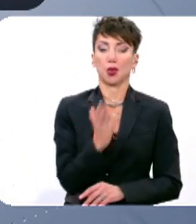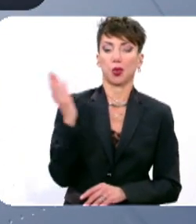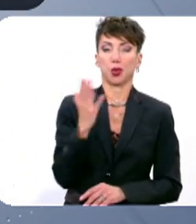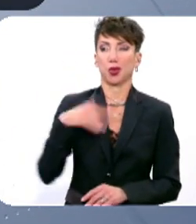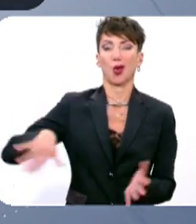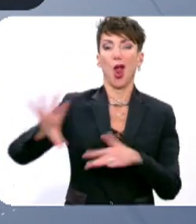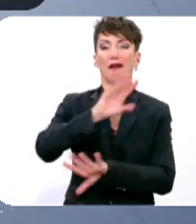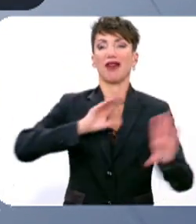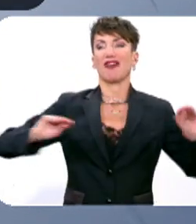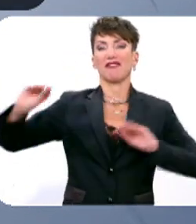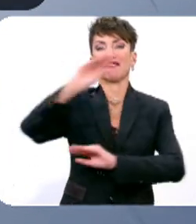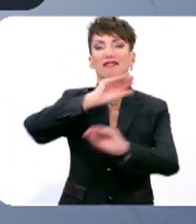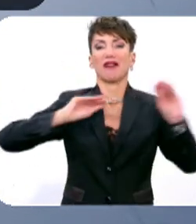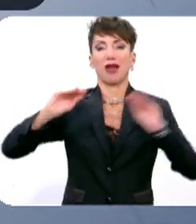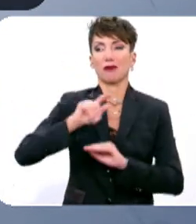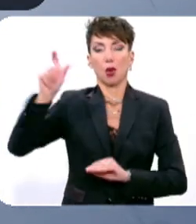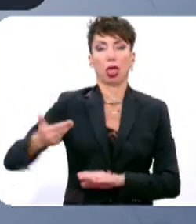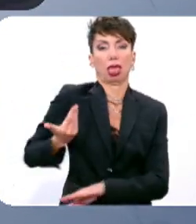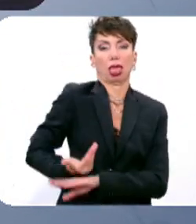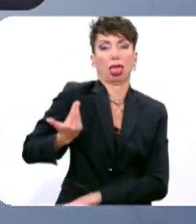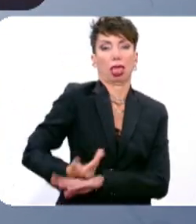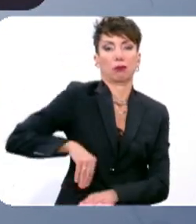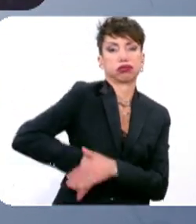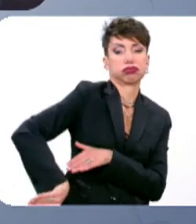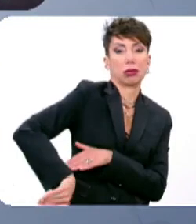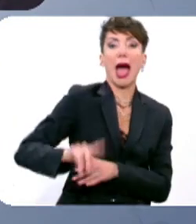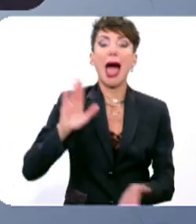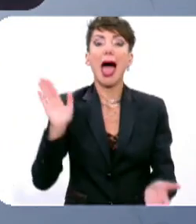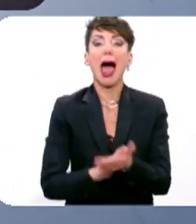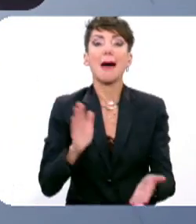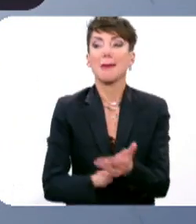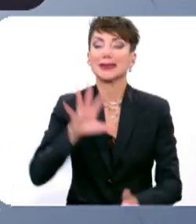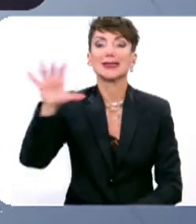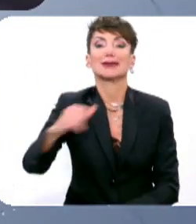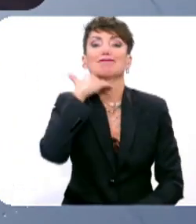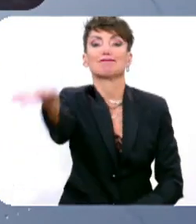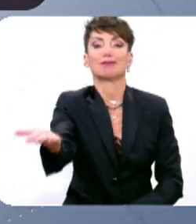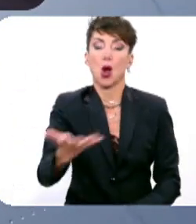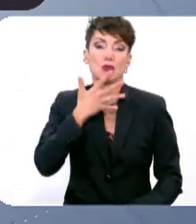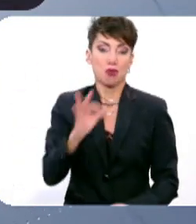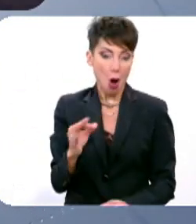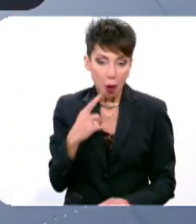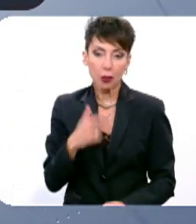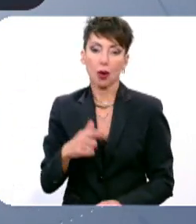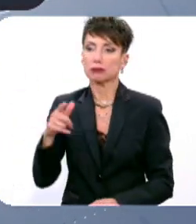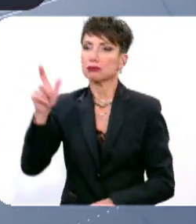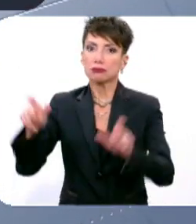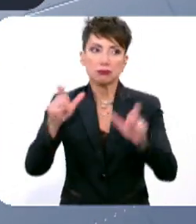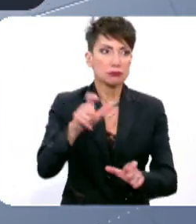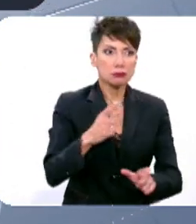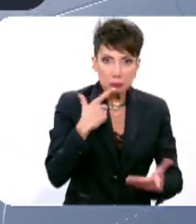πολύ ότι ζητούσε κάποια χρήματα. Χωρίς να έχουμε όμως αποδεικτικό στοιχείο, γιατί λέγαμε σε όλους τους υποψήφιους